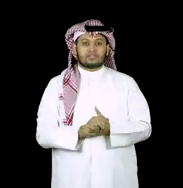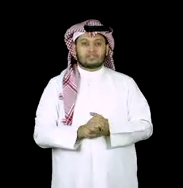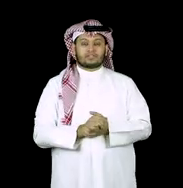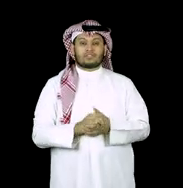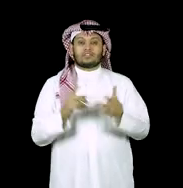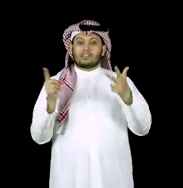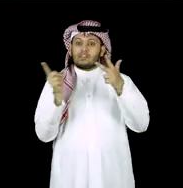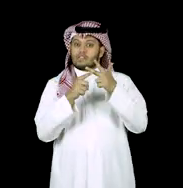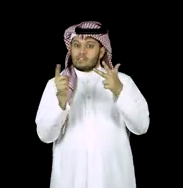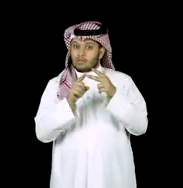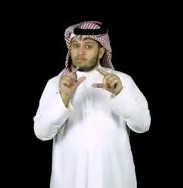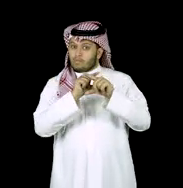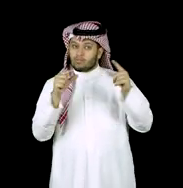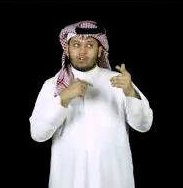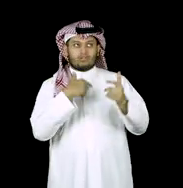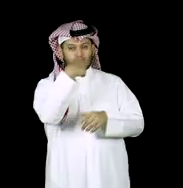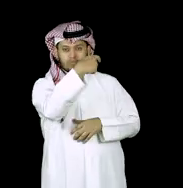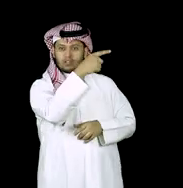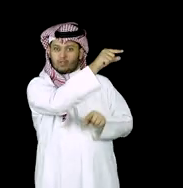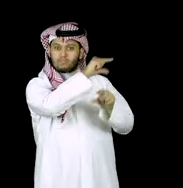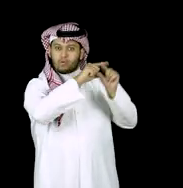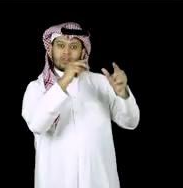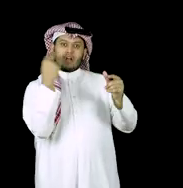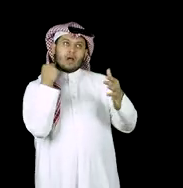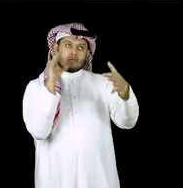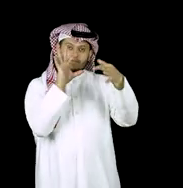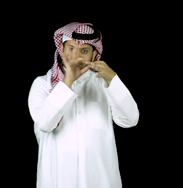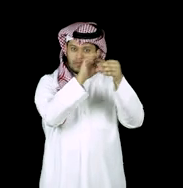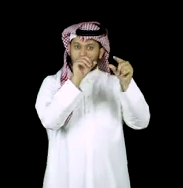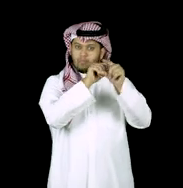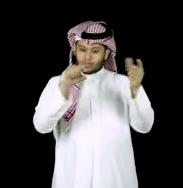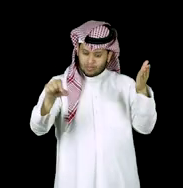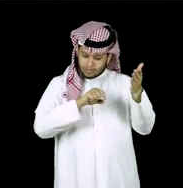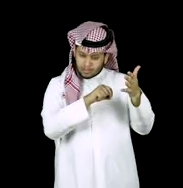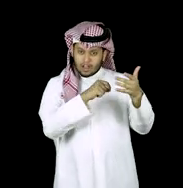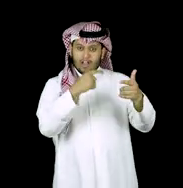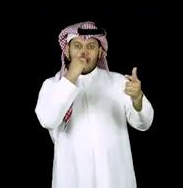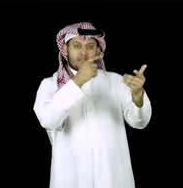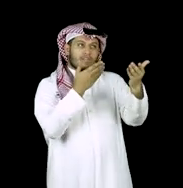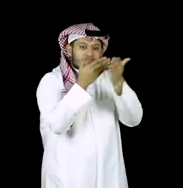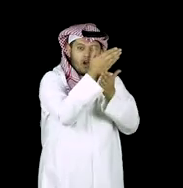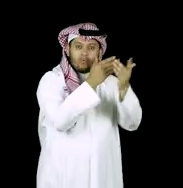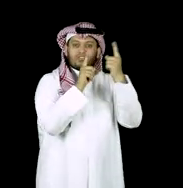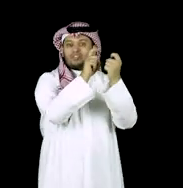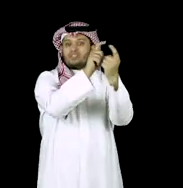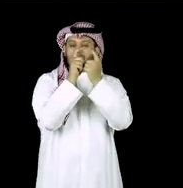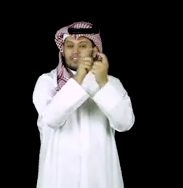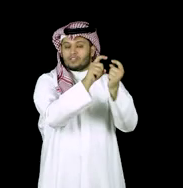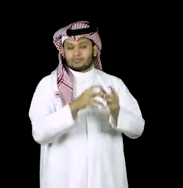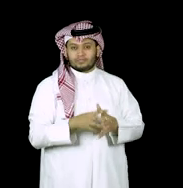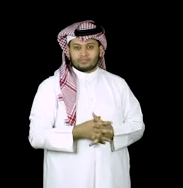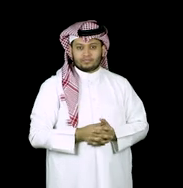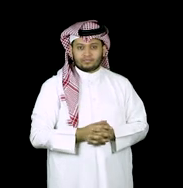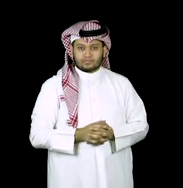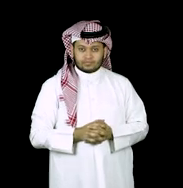ثالثا التفاوض والتعاهد كأداة في العلاقات الخارجية.